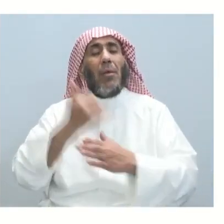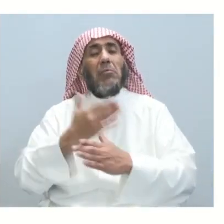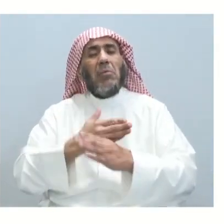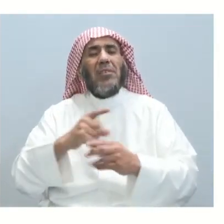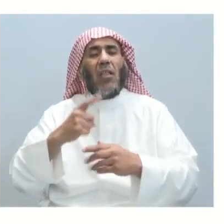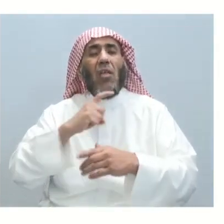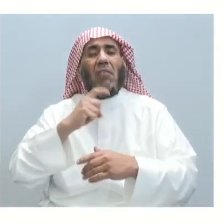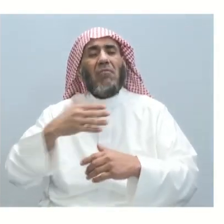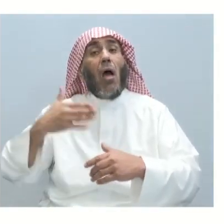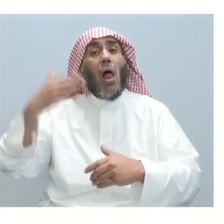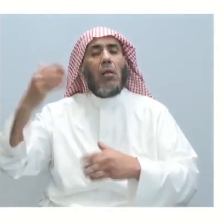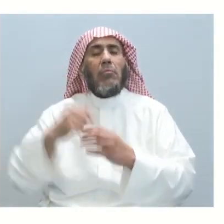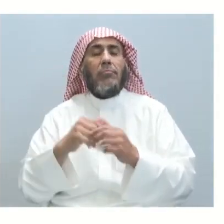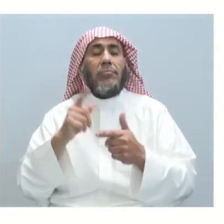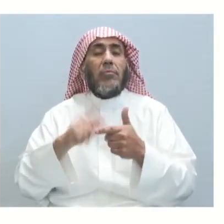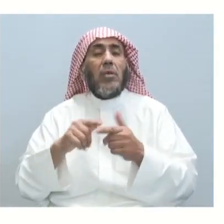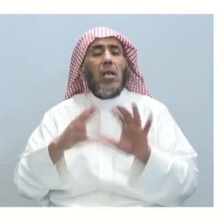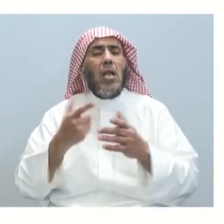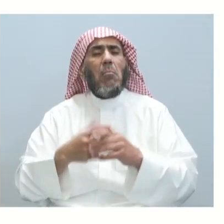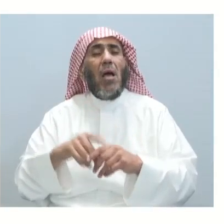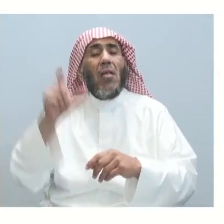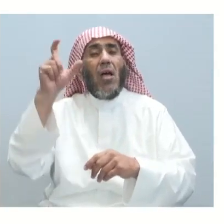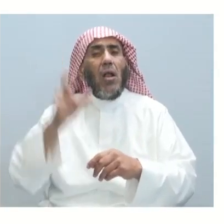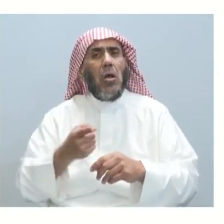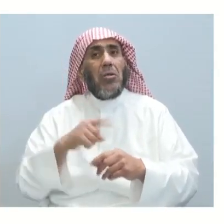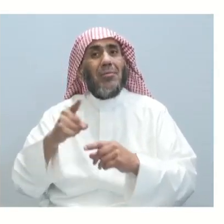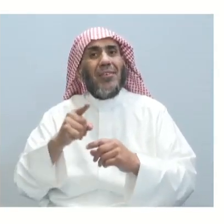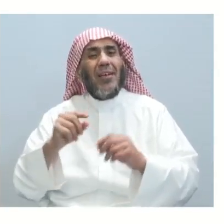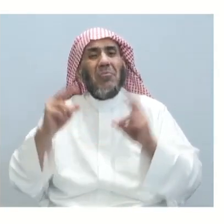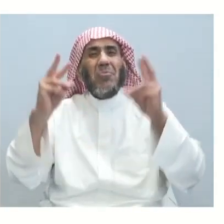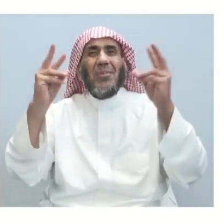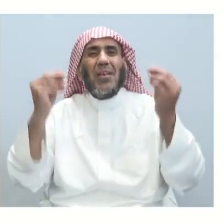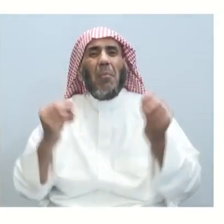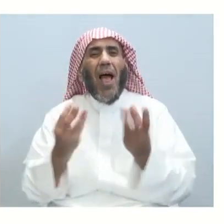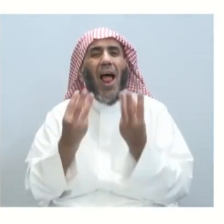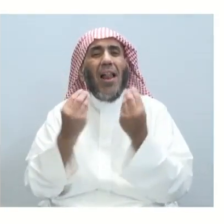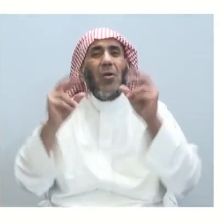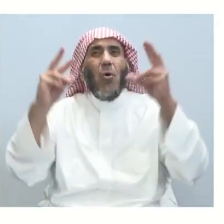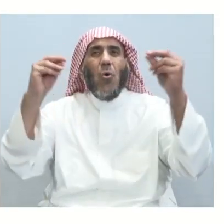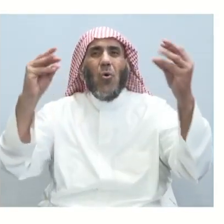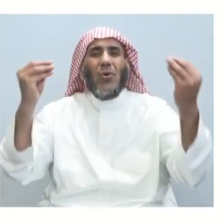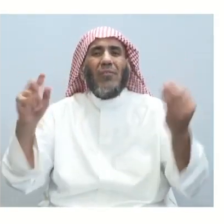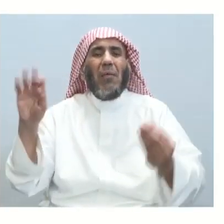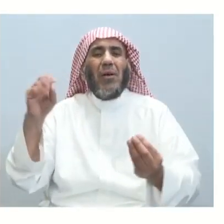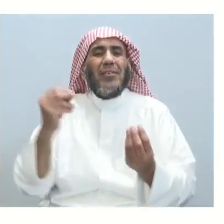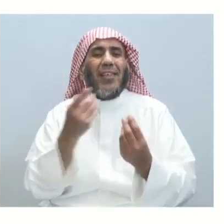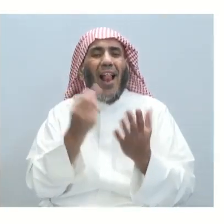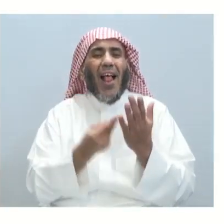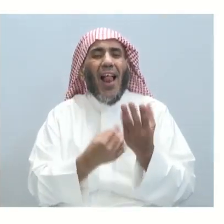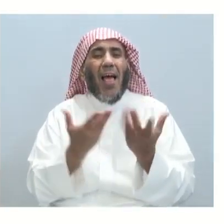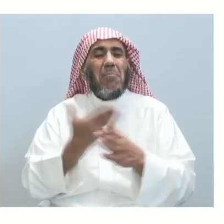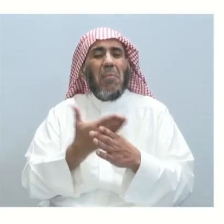ضعف الخطابه اثنان لماذا يلجا الاديب الى المحسنات البديعيه ما المقص بالحسنات تزين الكلام